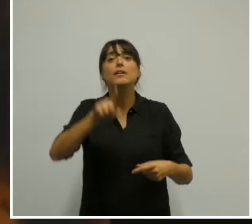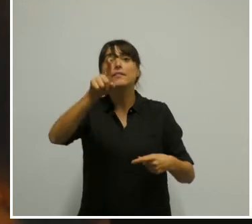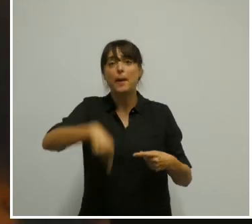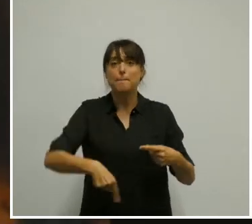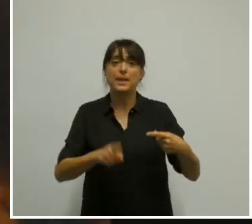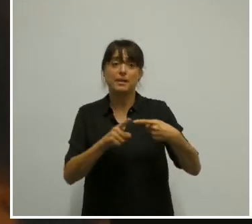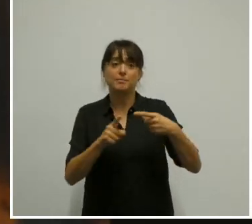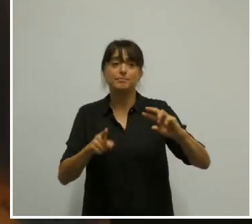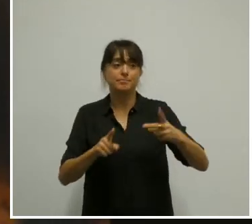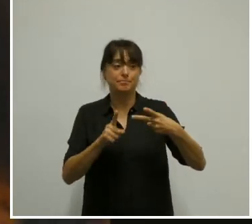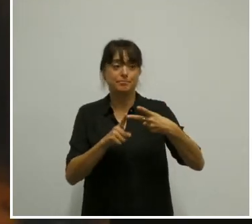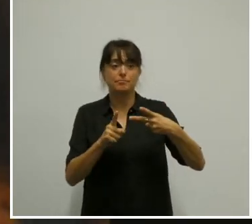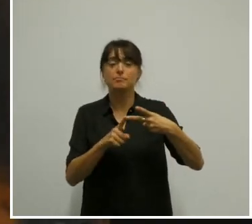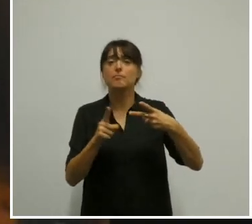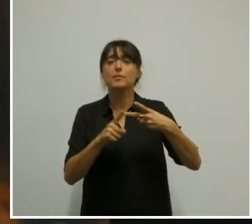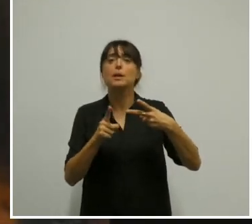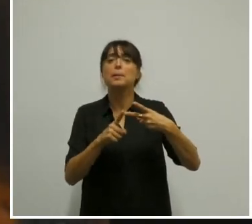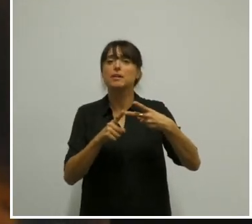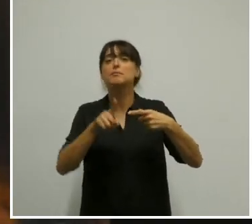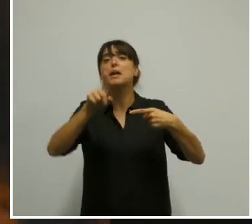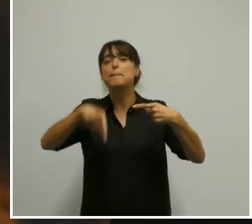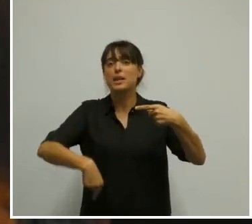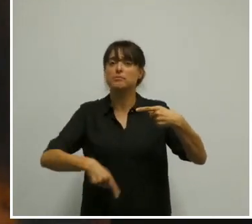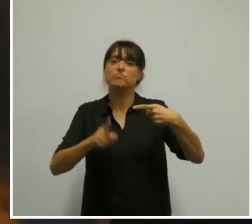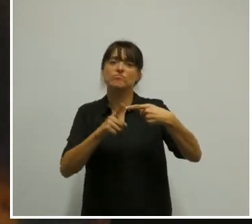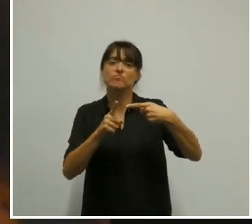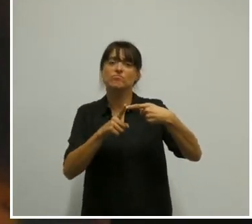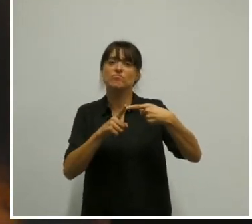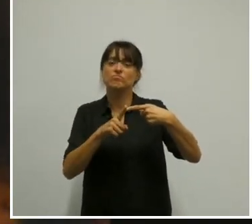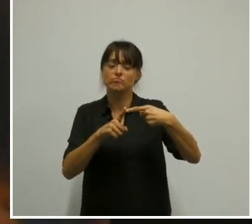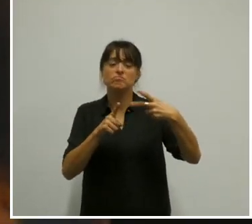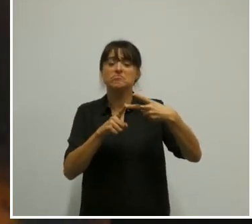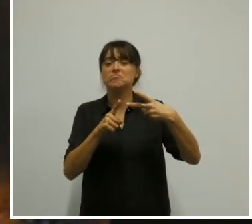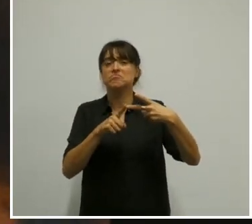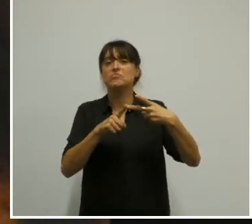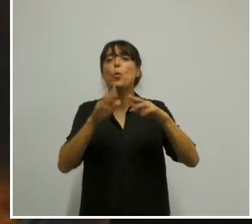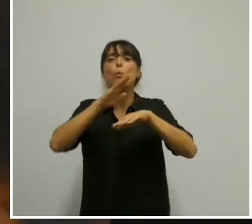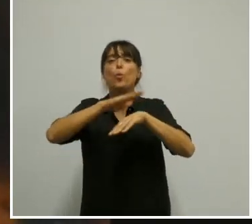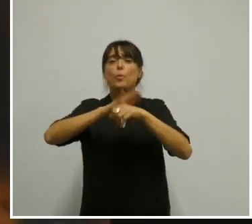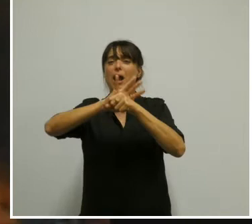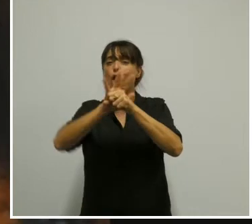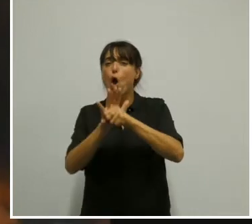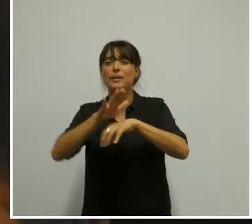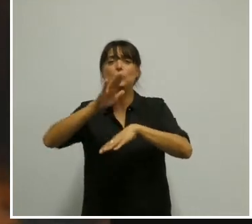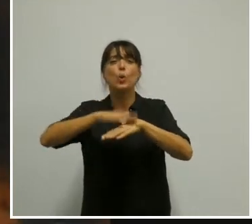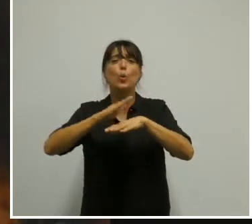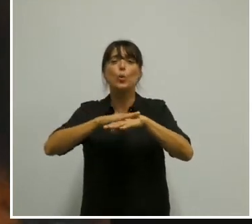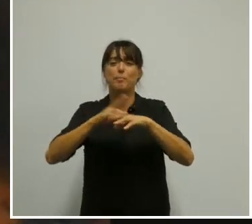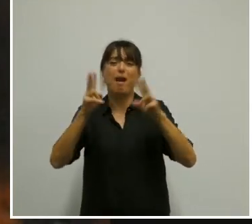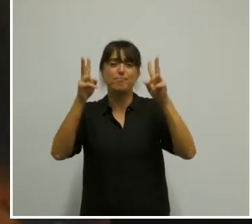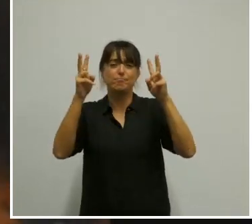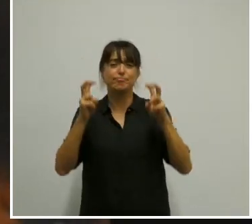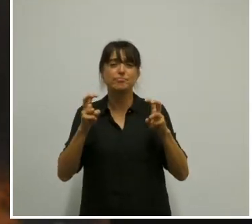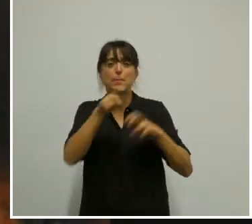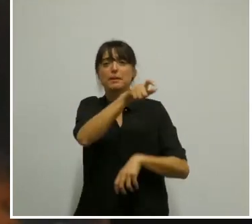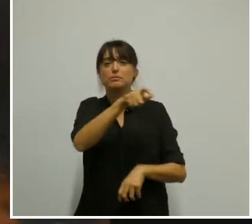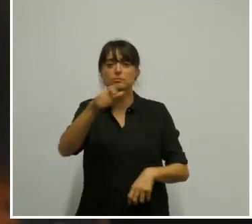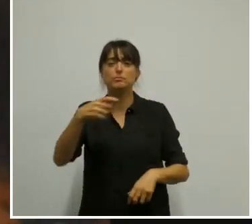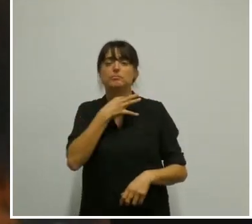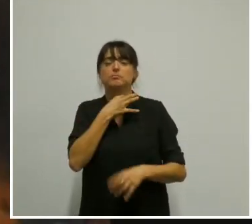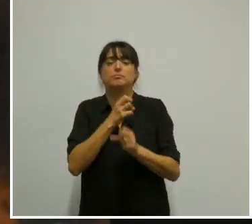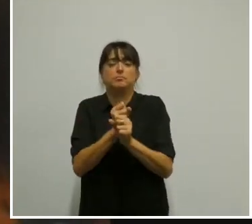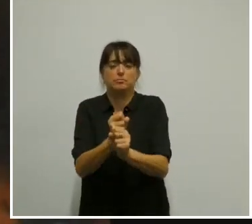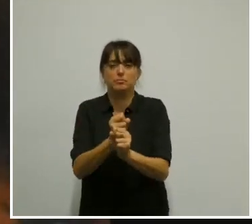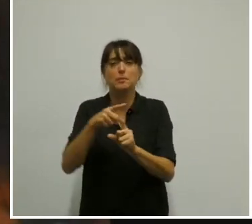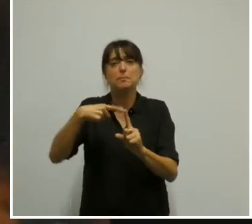necessitat de verd i això fa que molta gent marxi als pobles. El soroll de les ciutats ara es nota